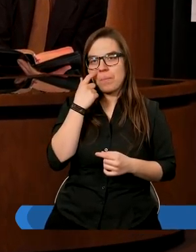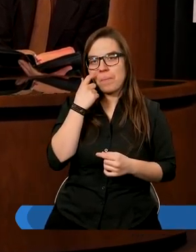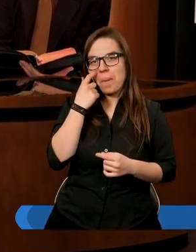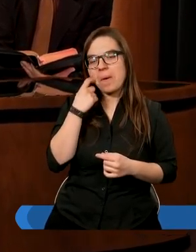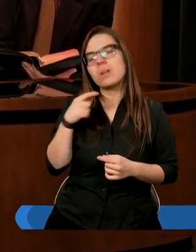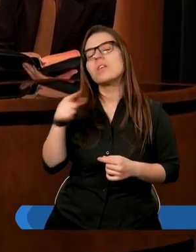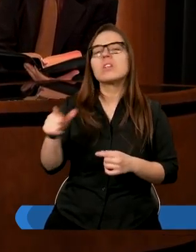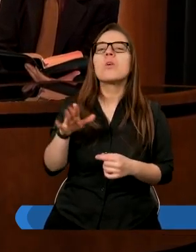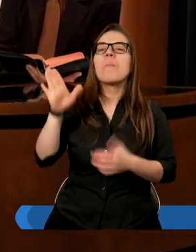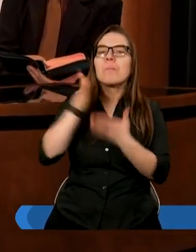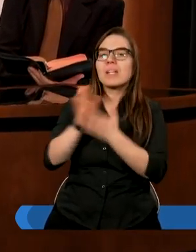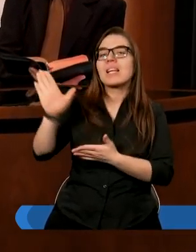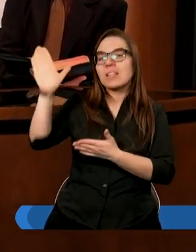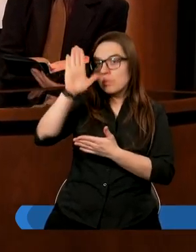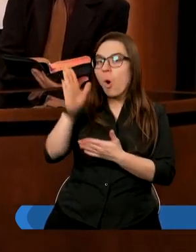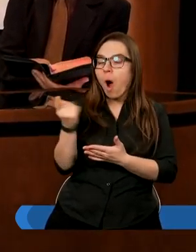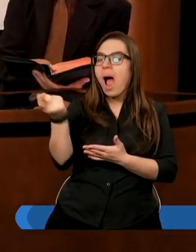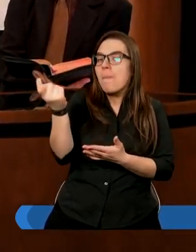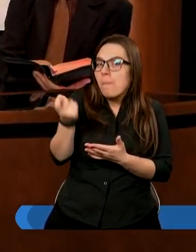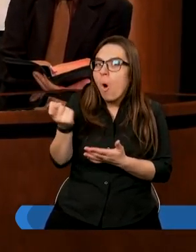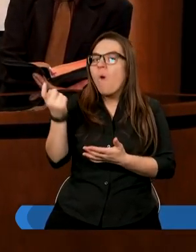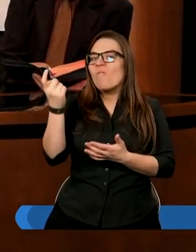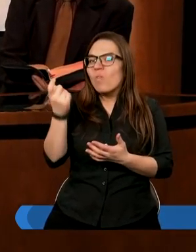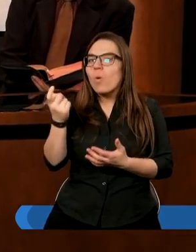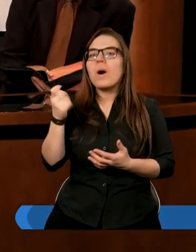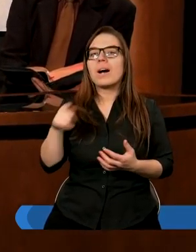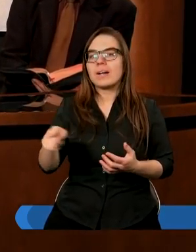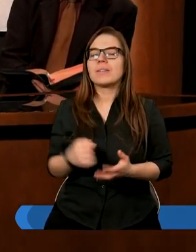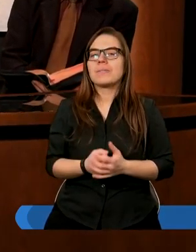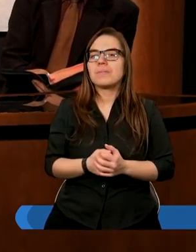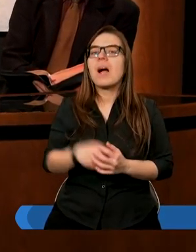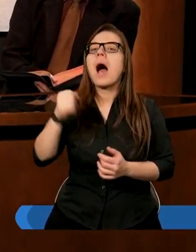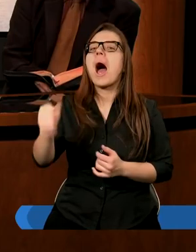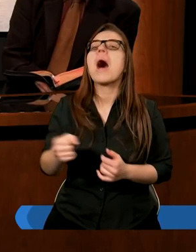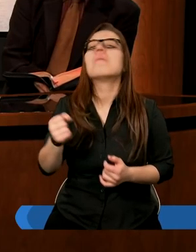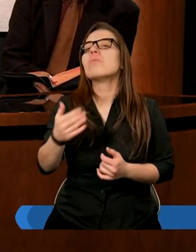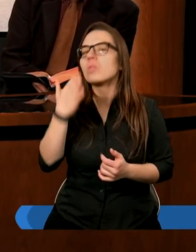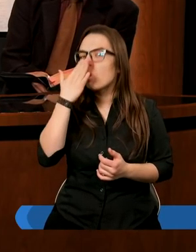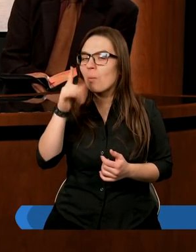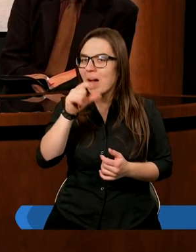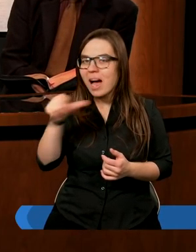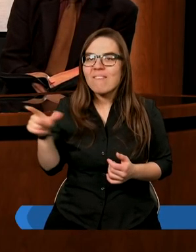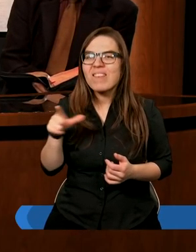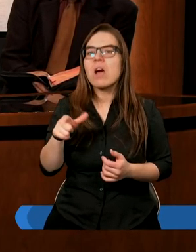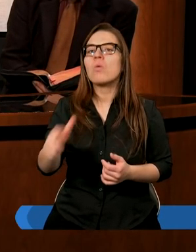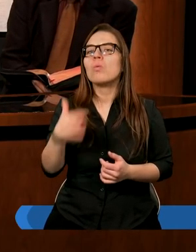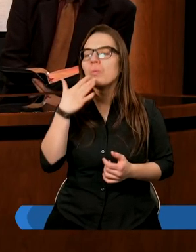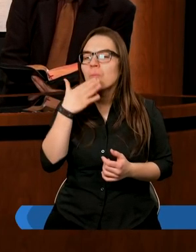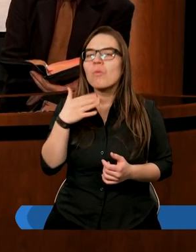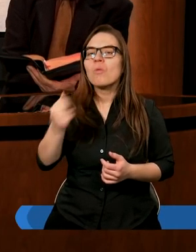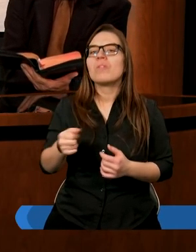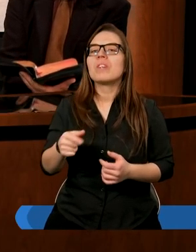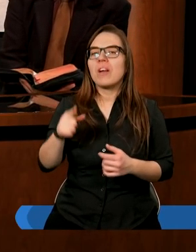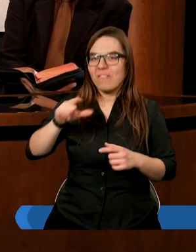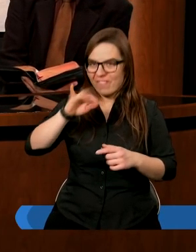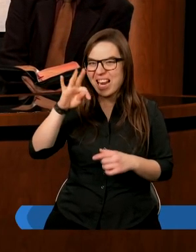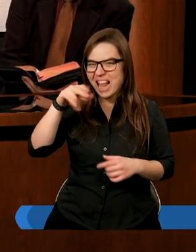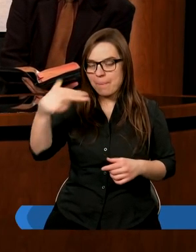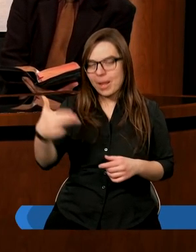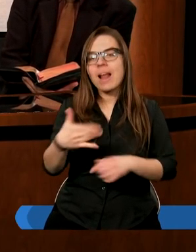są przez Boga powołani i apostół Paweł w liście do Filipian podkreśla,